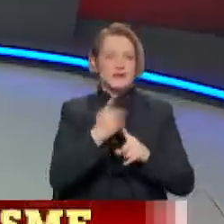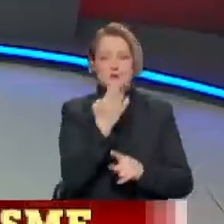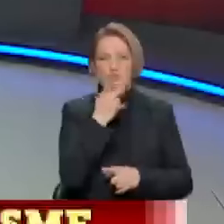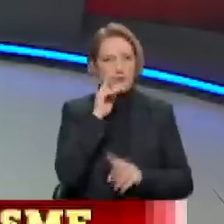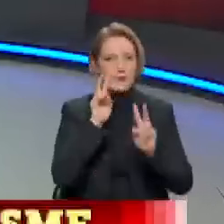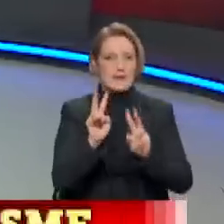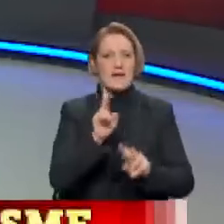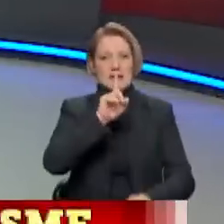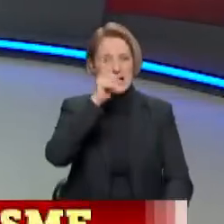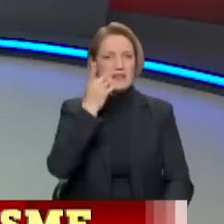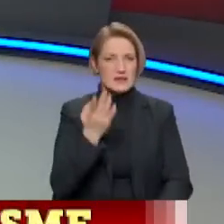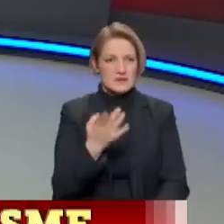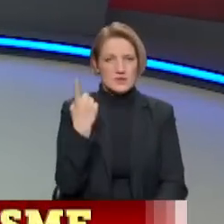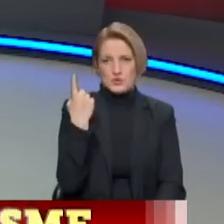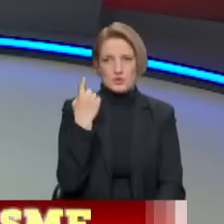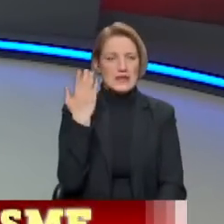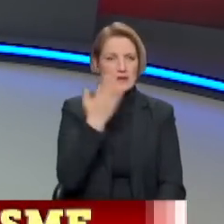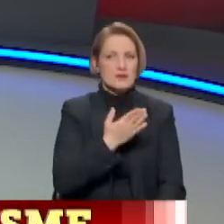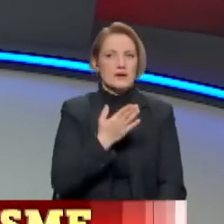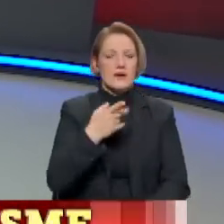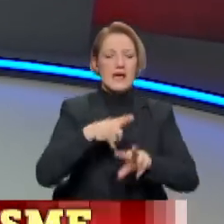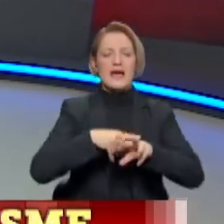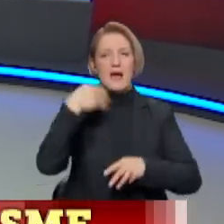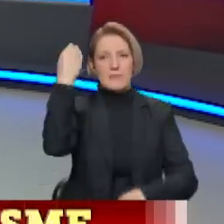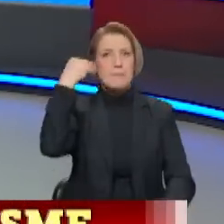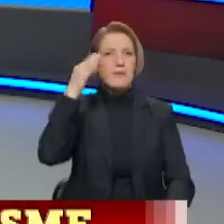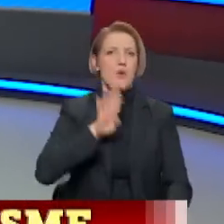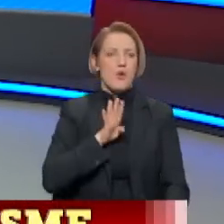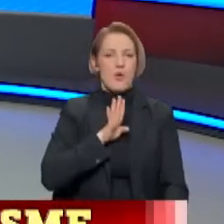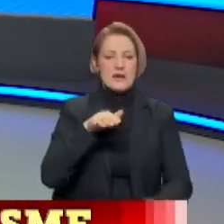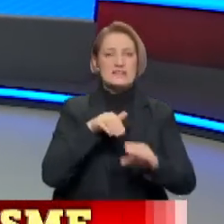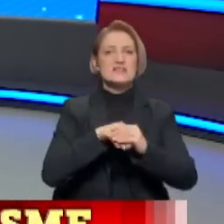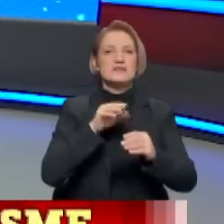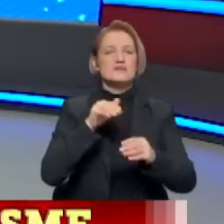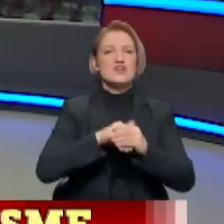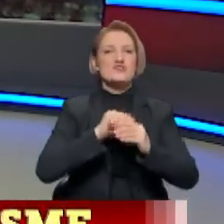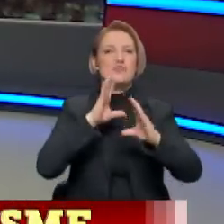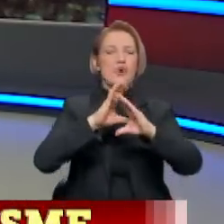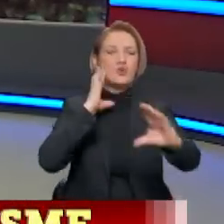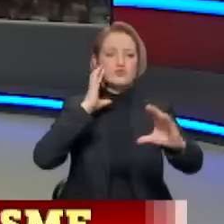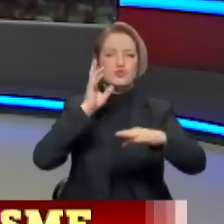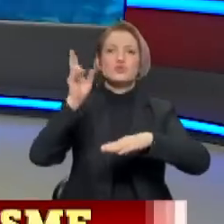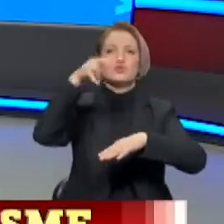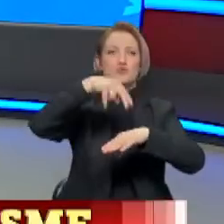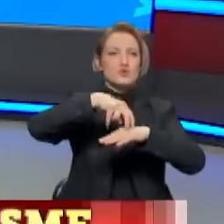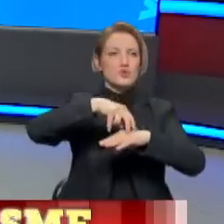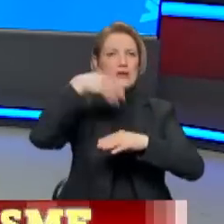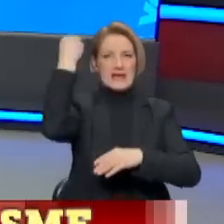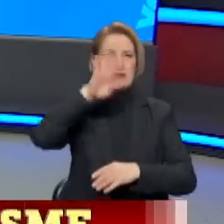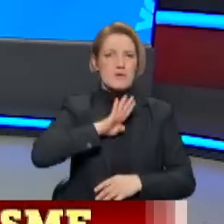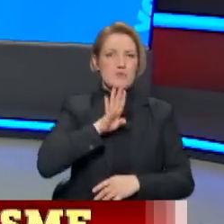bakarız. Yalnız düne gidiyoruz. Ekrem İmamoğlu, seçim otobüsünün üzeri ve Ekrem